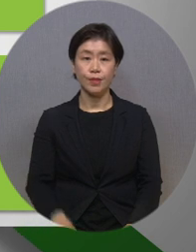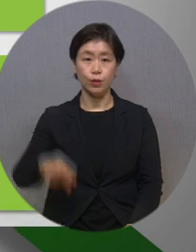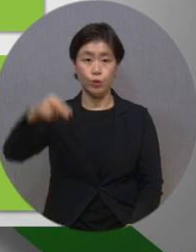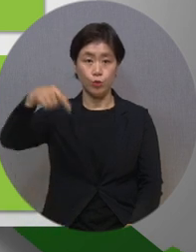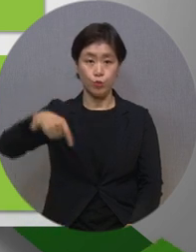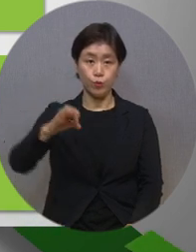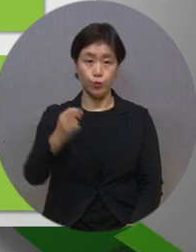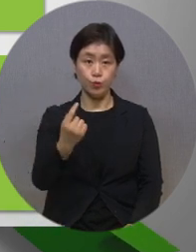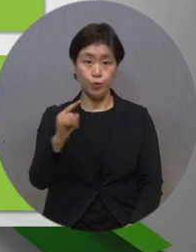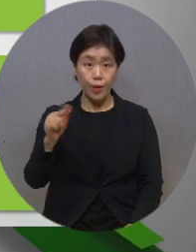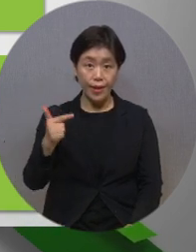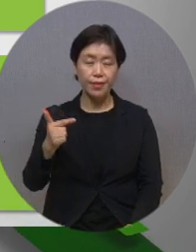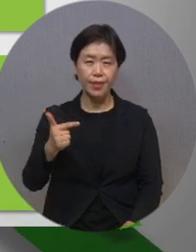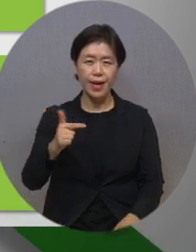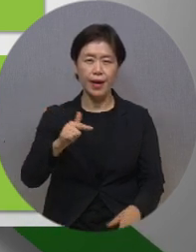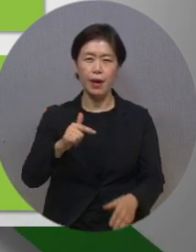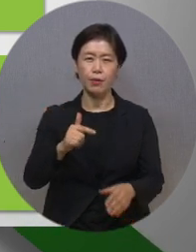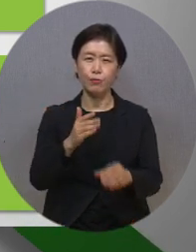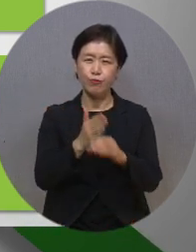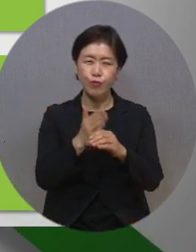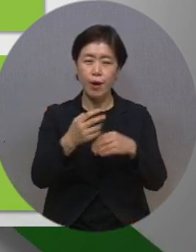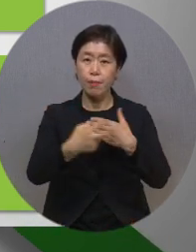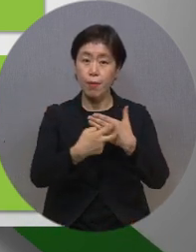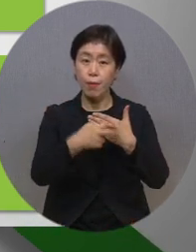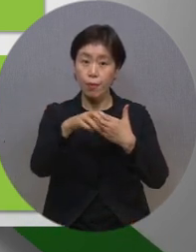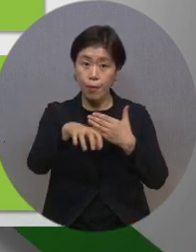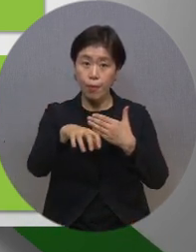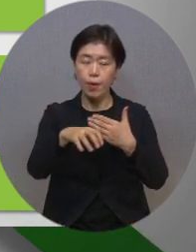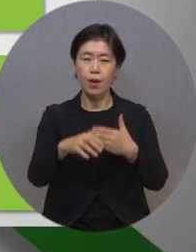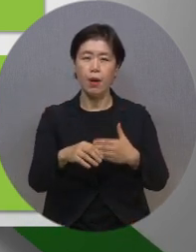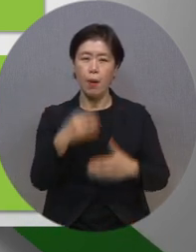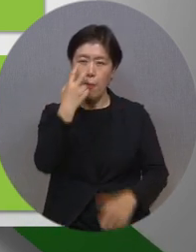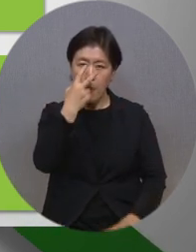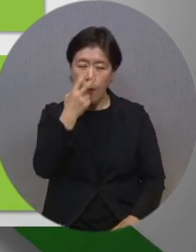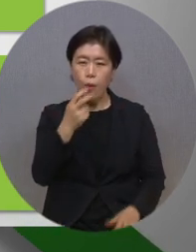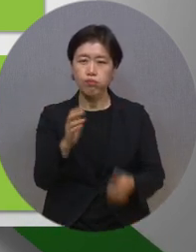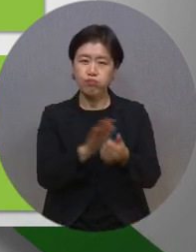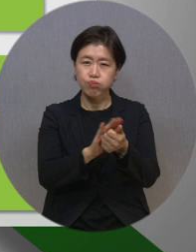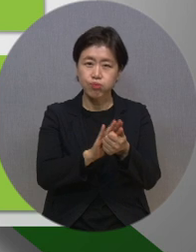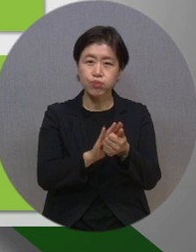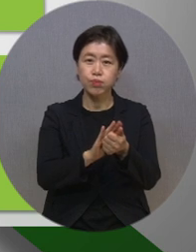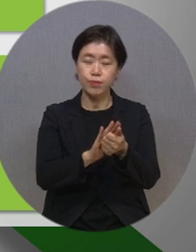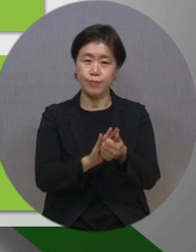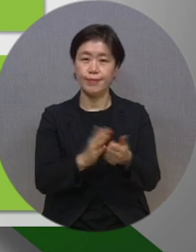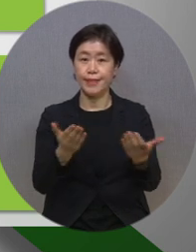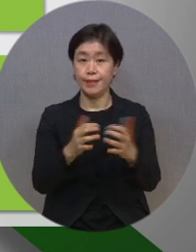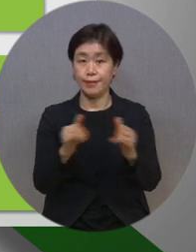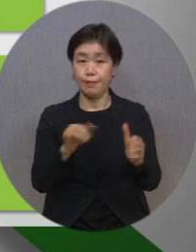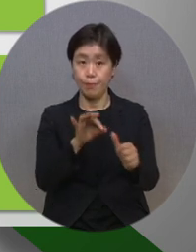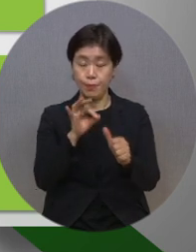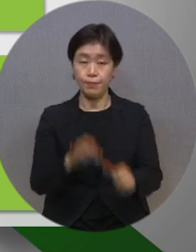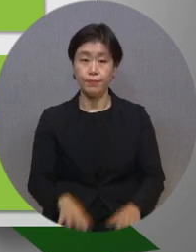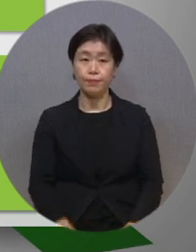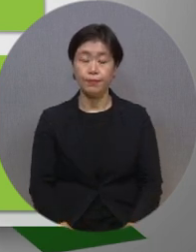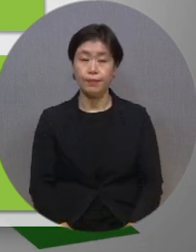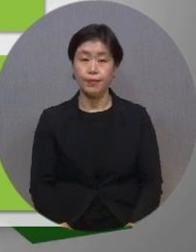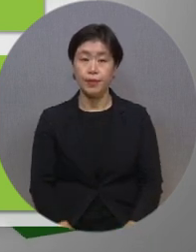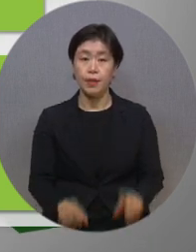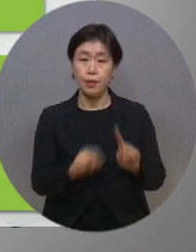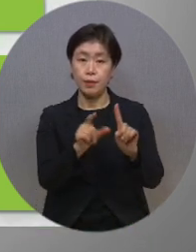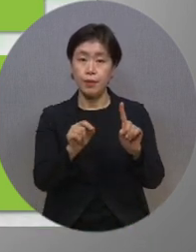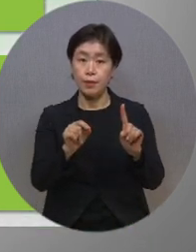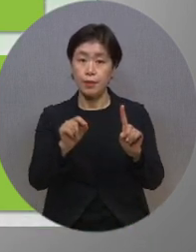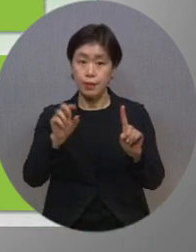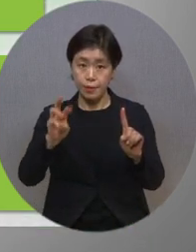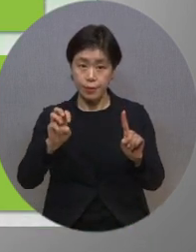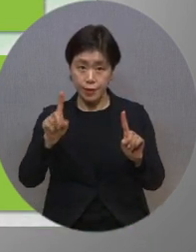수원 센트럴 병원에서 기타 보건 의료 서비스 종사원을 모집합니다. 접수 마감일은 1월